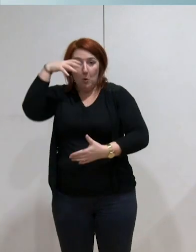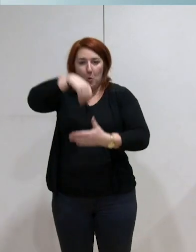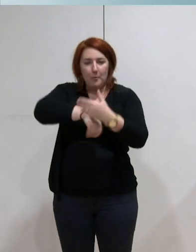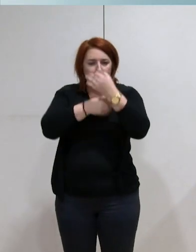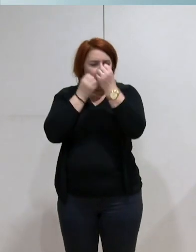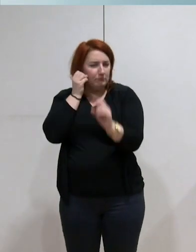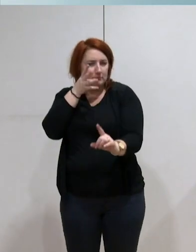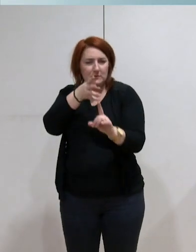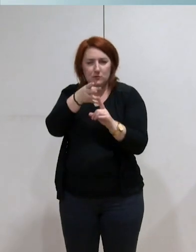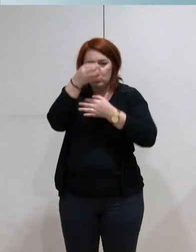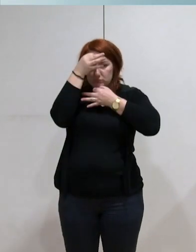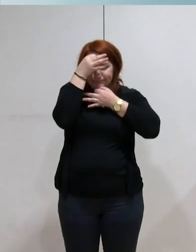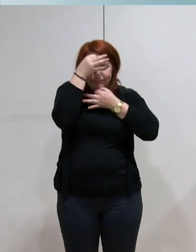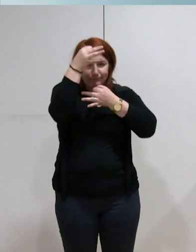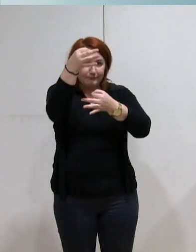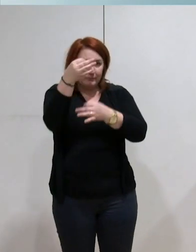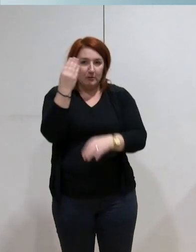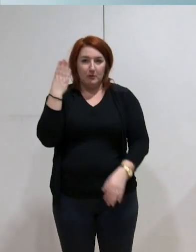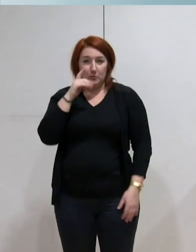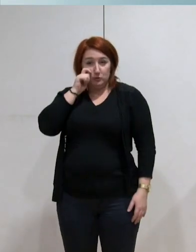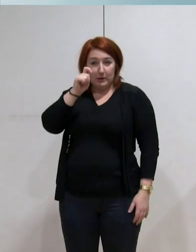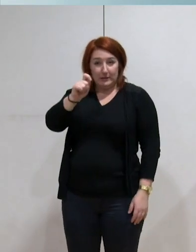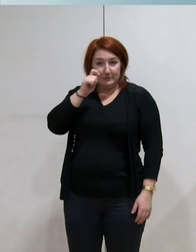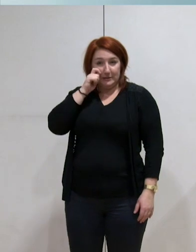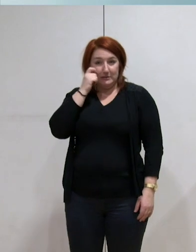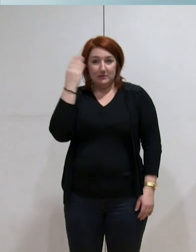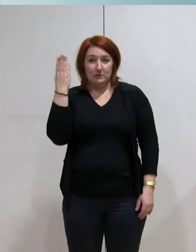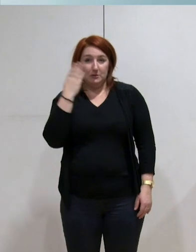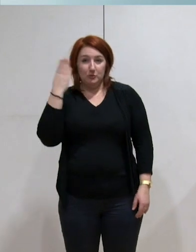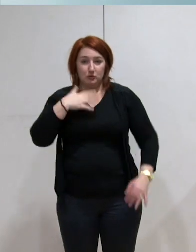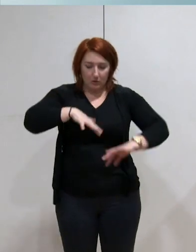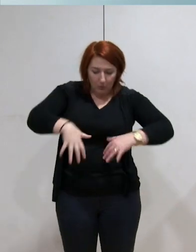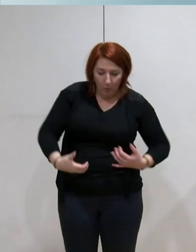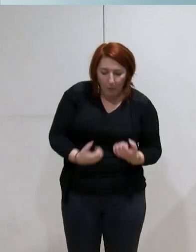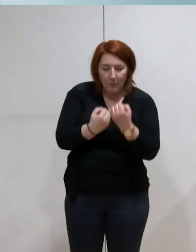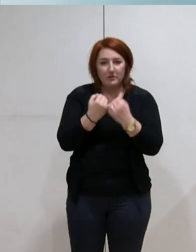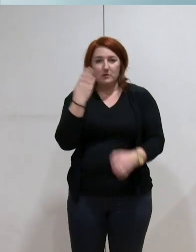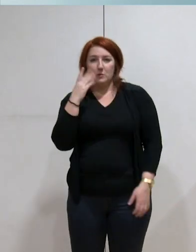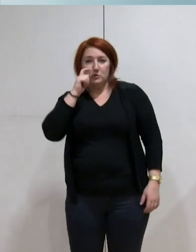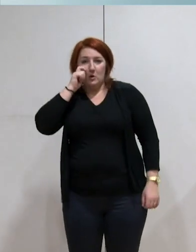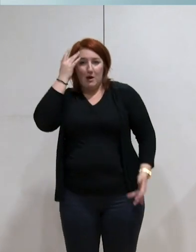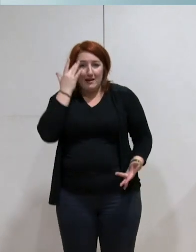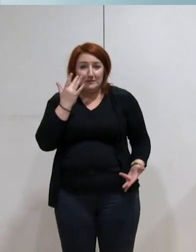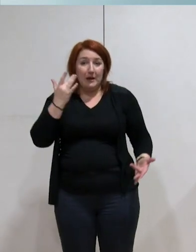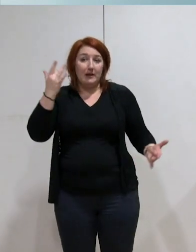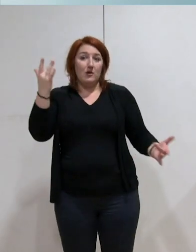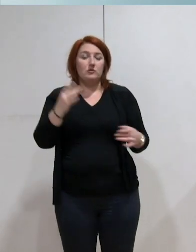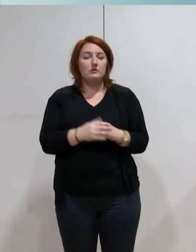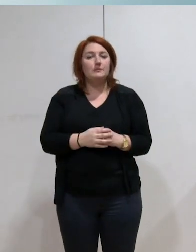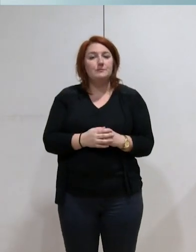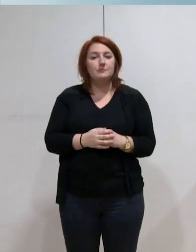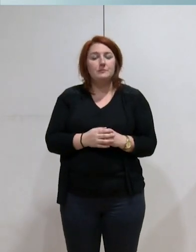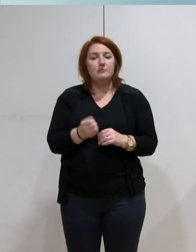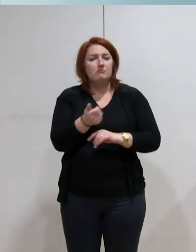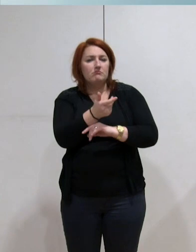pointues qui nécessitent une expertise une compétence une expérience et en sachant que certaines missions de ces